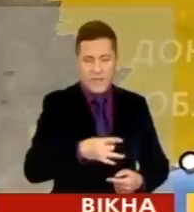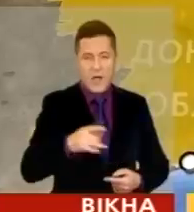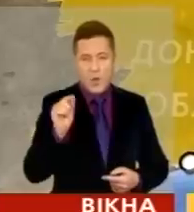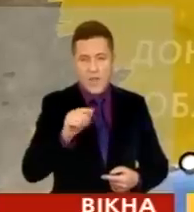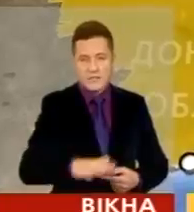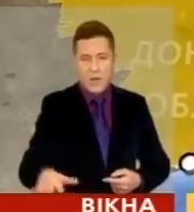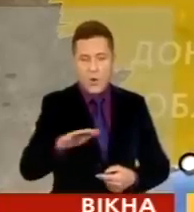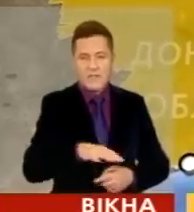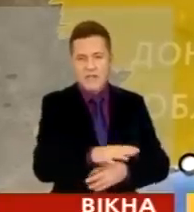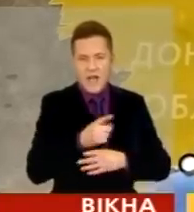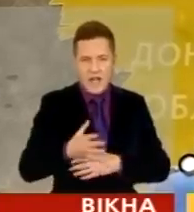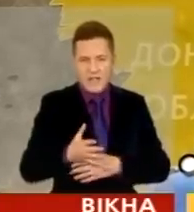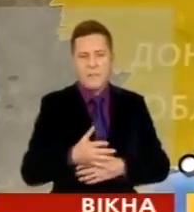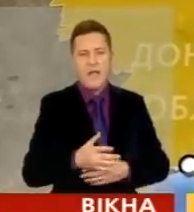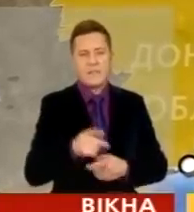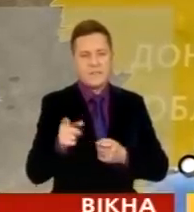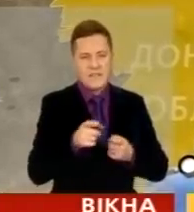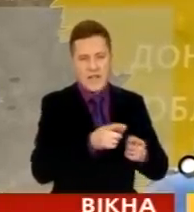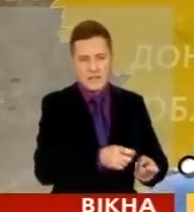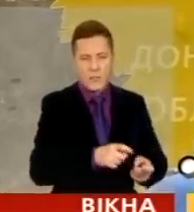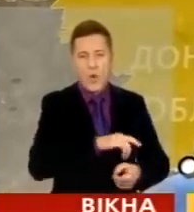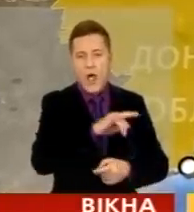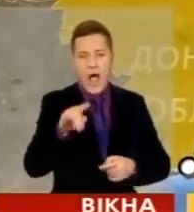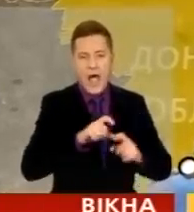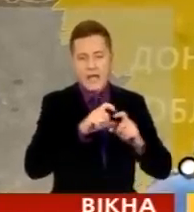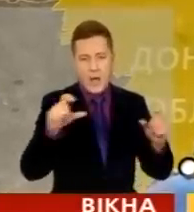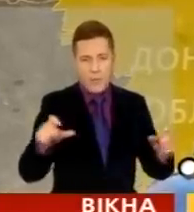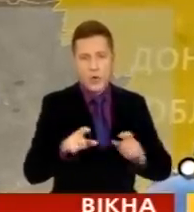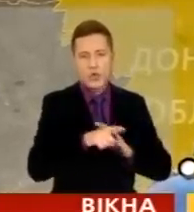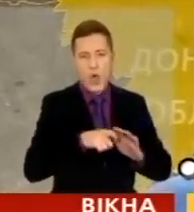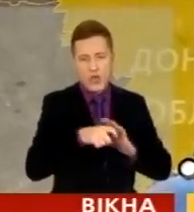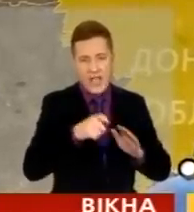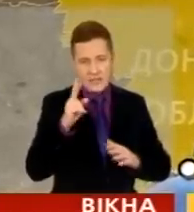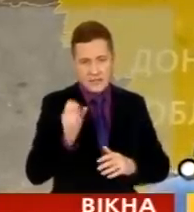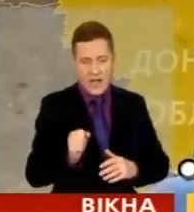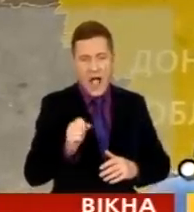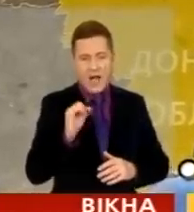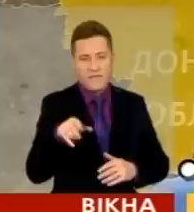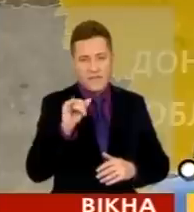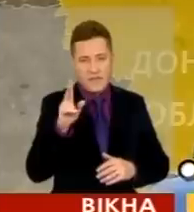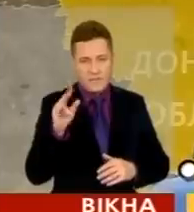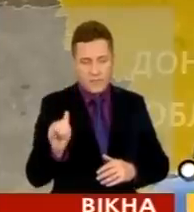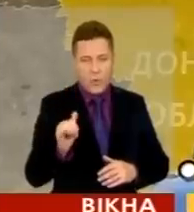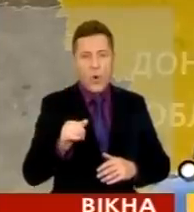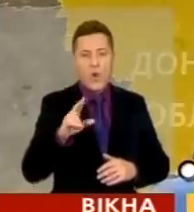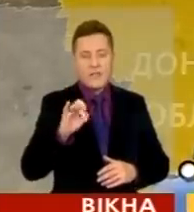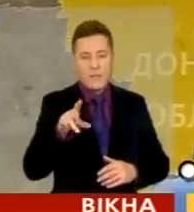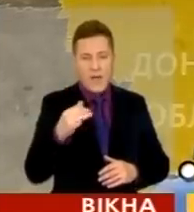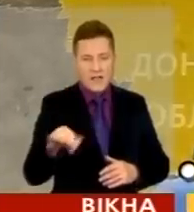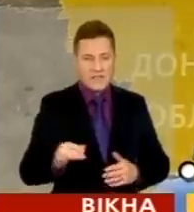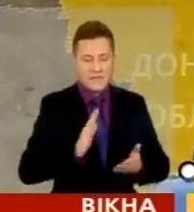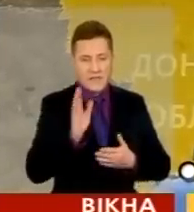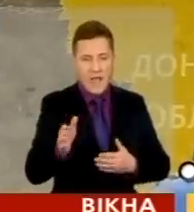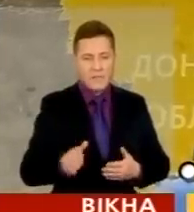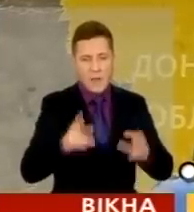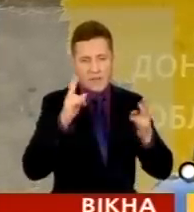зенітками, гранатометами та стрілецькою зброєю обстріляно аеропорт Донецька та Авдіївку. Дебальцівський напрямок від ворожої артилерії